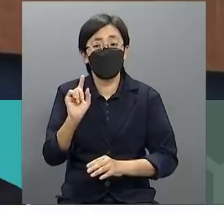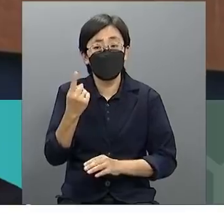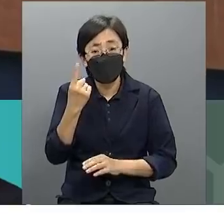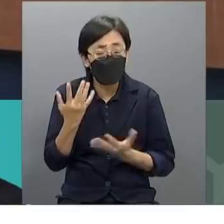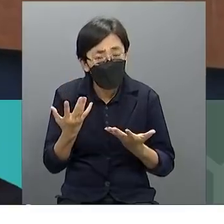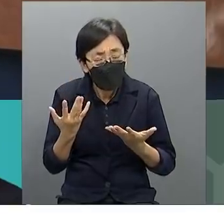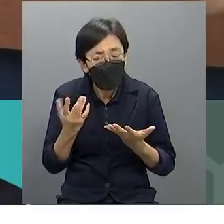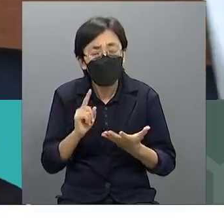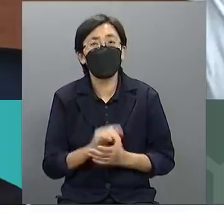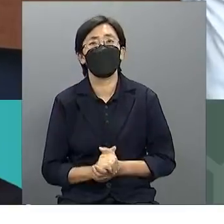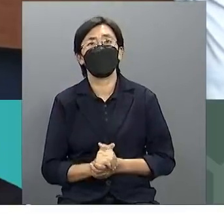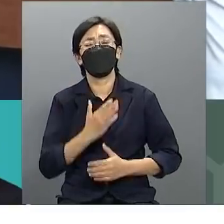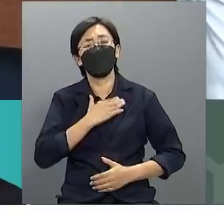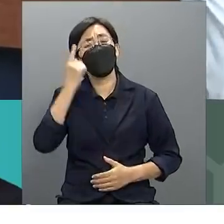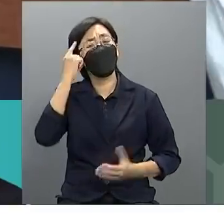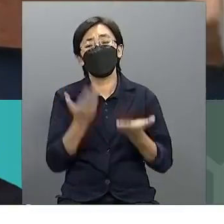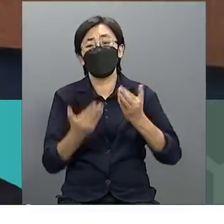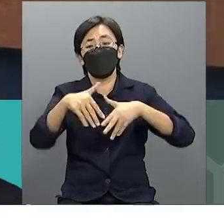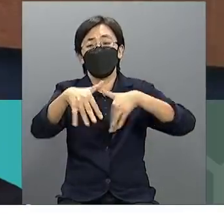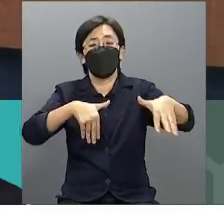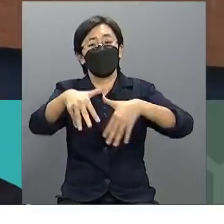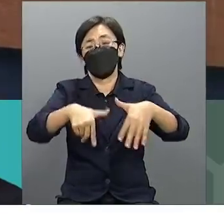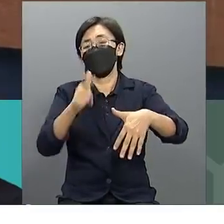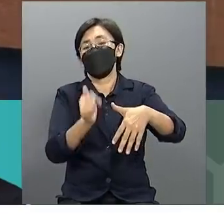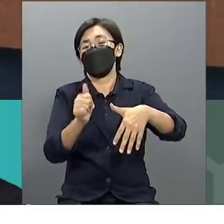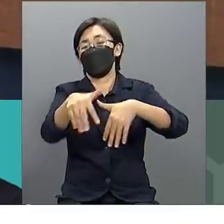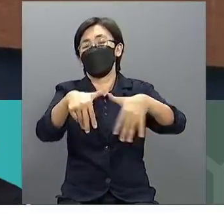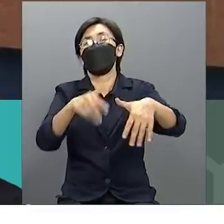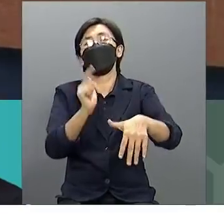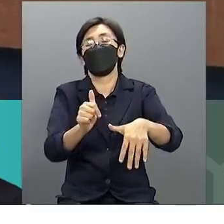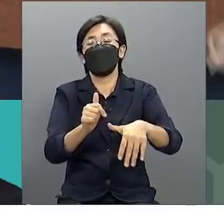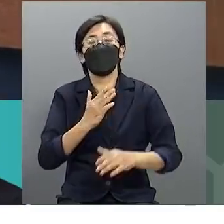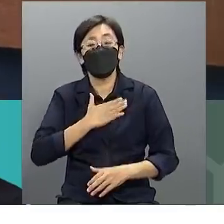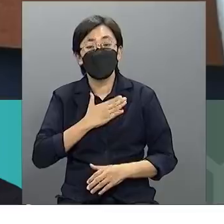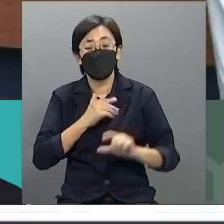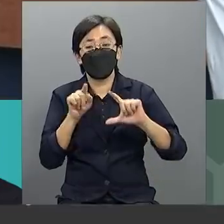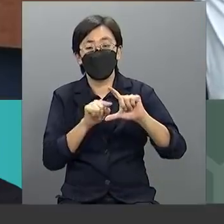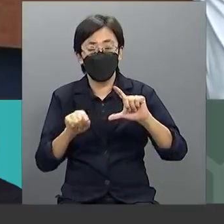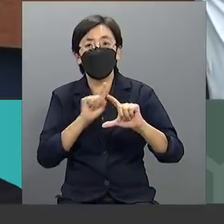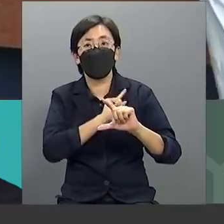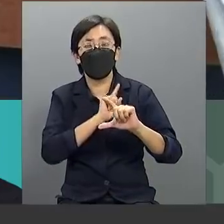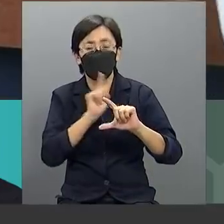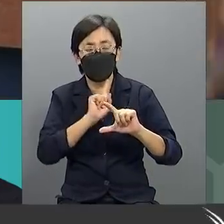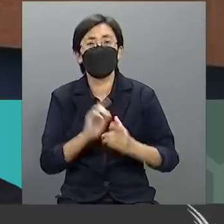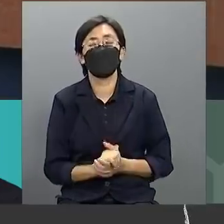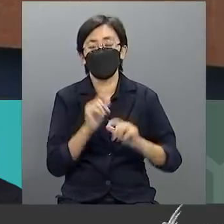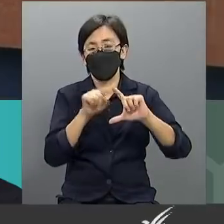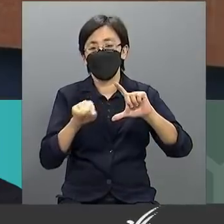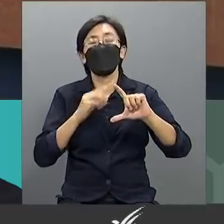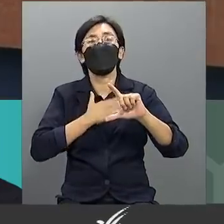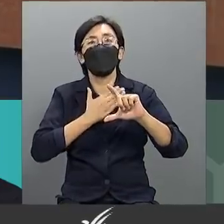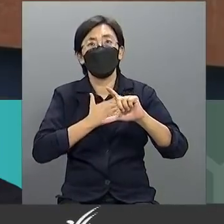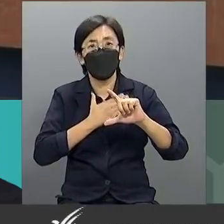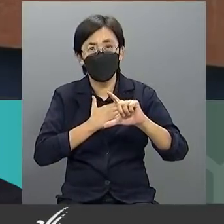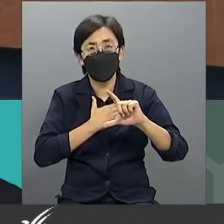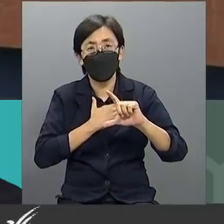ตรงนั้นผมพูดก็แล้วแต่ประชาชนนั้นแต่ว่าอย่างไรก็ตามที่ว่าภารกิจของเจ้าไปนะครับในการที่จะปักธงอนาคตนะครับแล้วก็เรียกอะไรอ่ะ